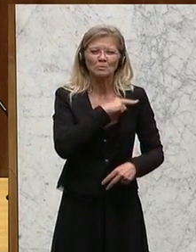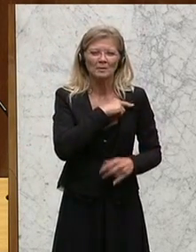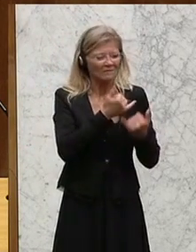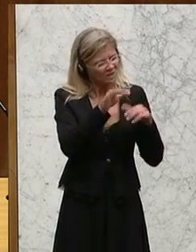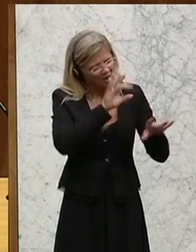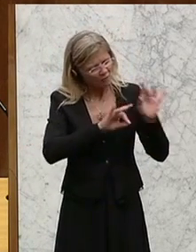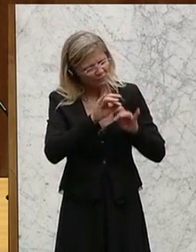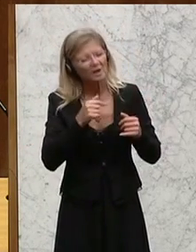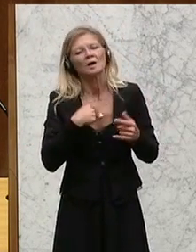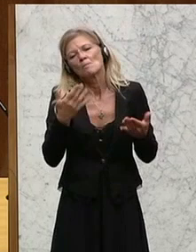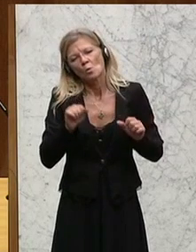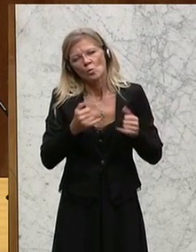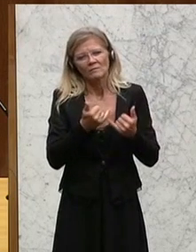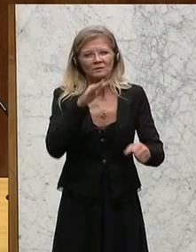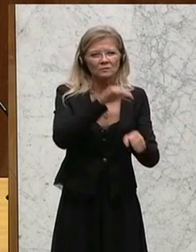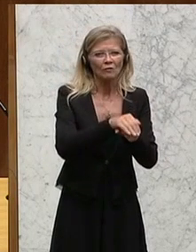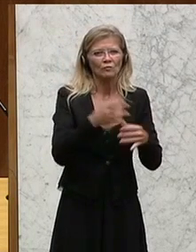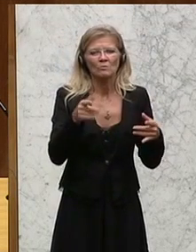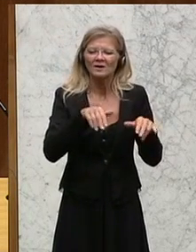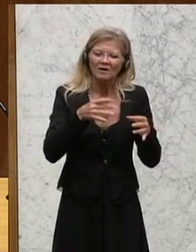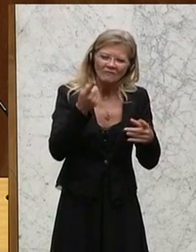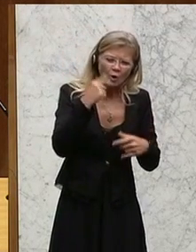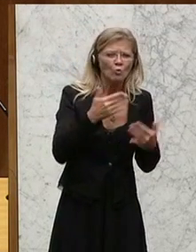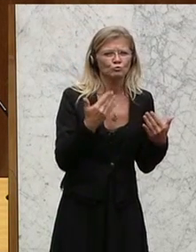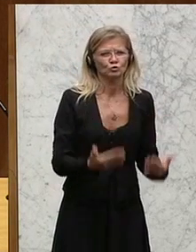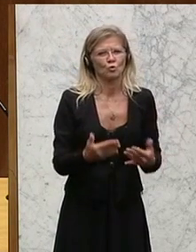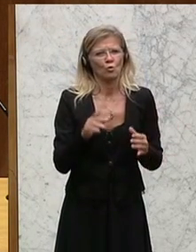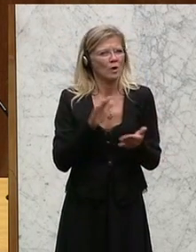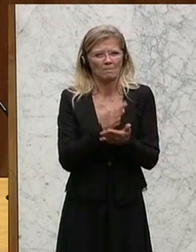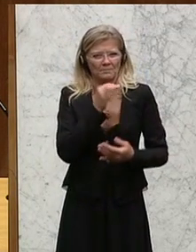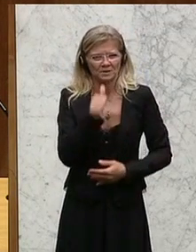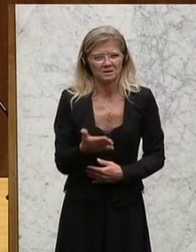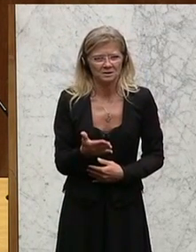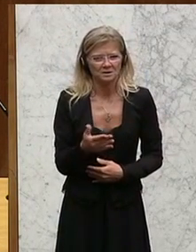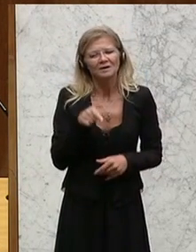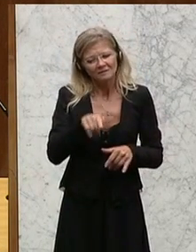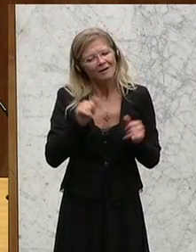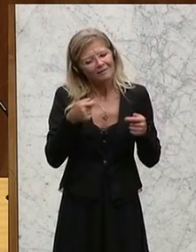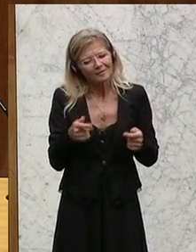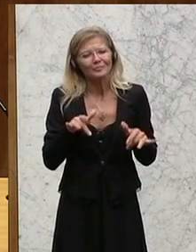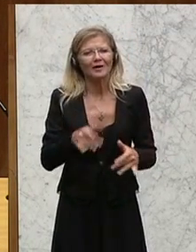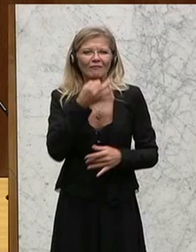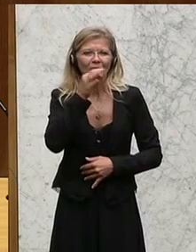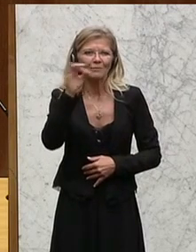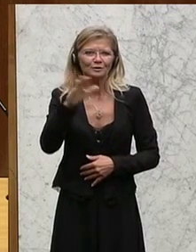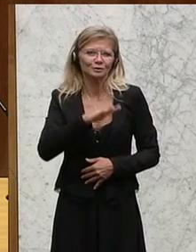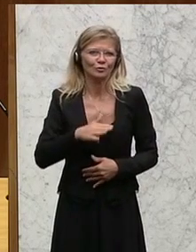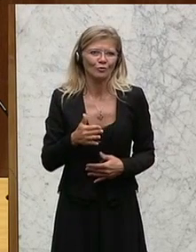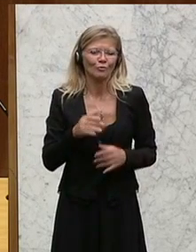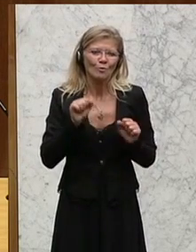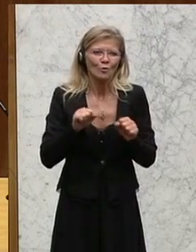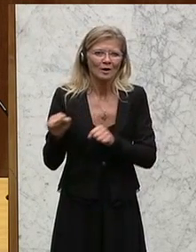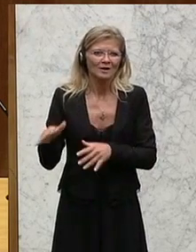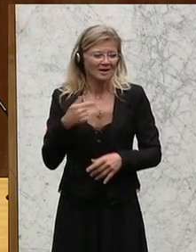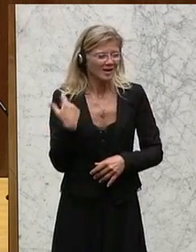zwei große Bereiche, wo wir erheblichen Verbesserungsbedarf haben. Der eine Bereich ist, wir haben viel zu wenig privat